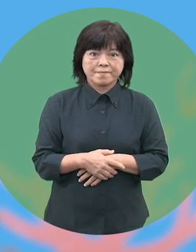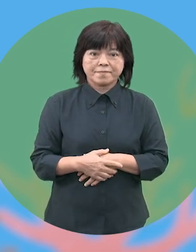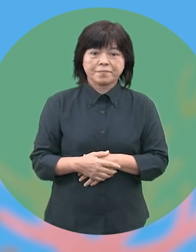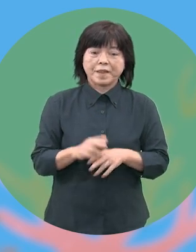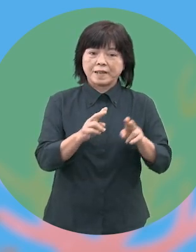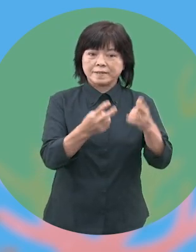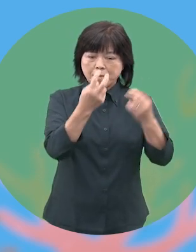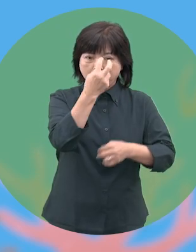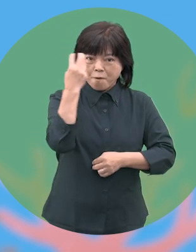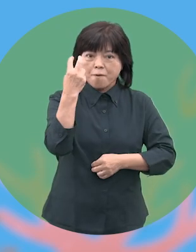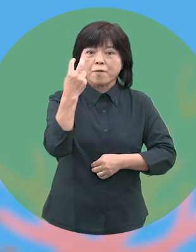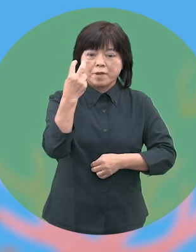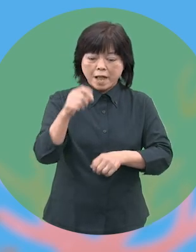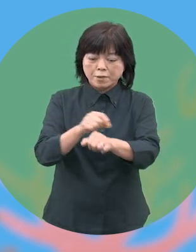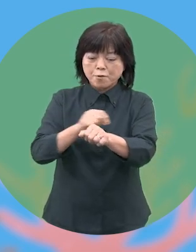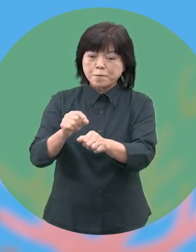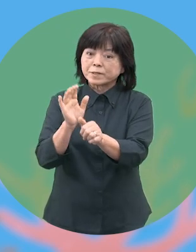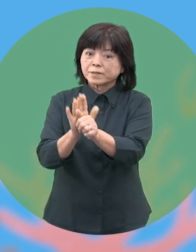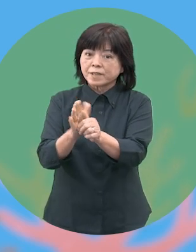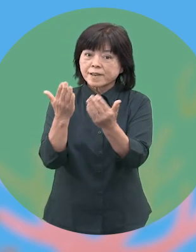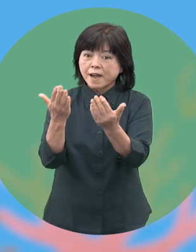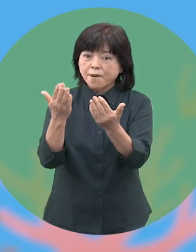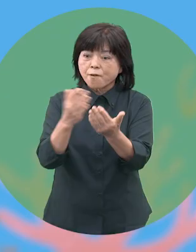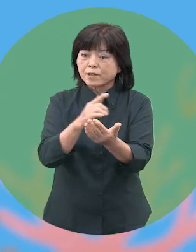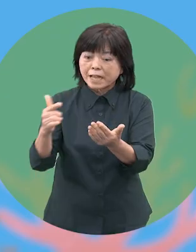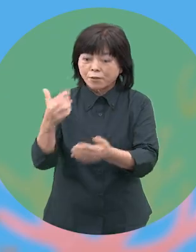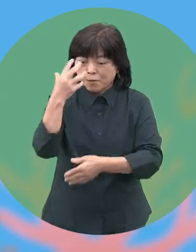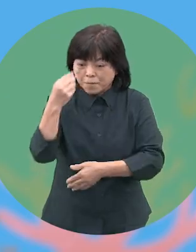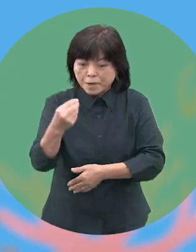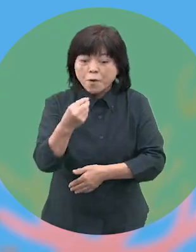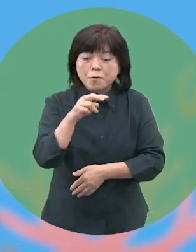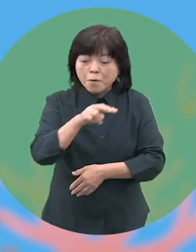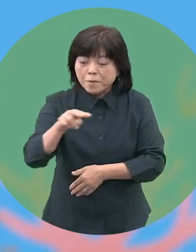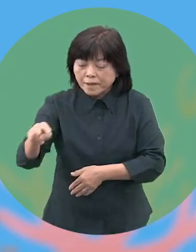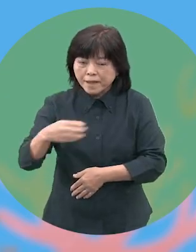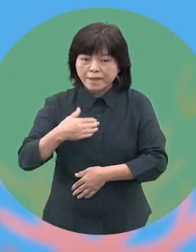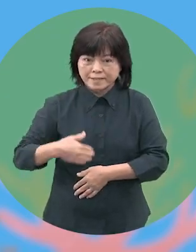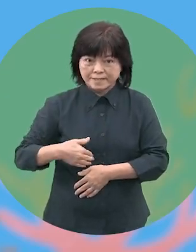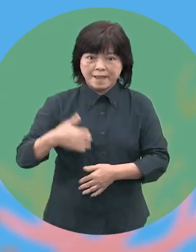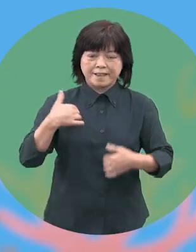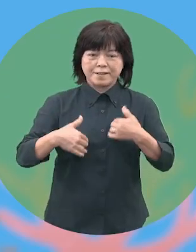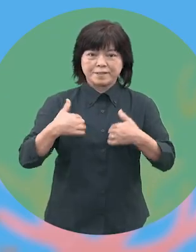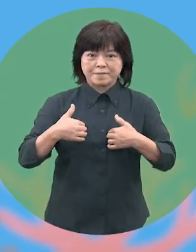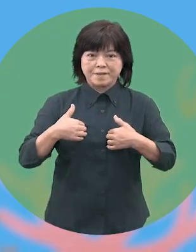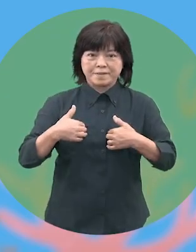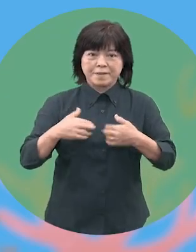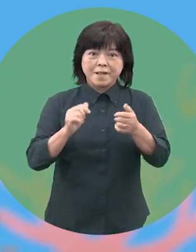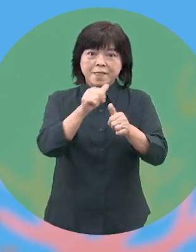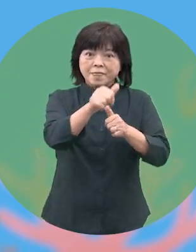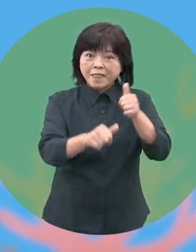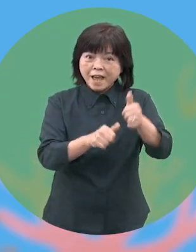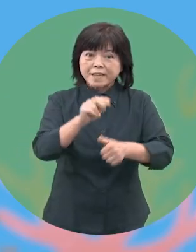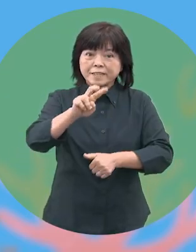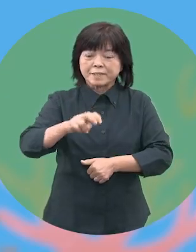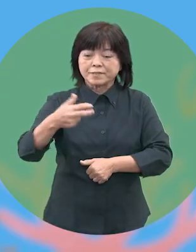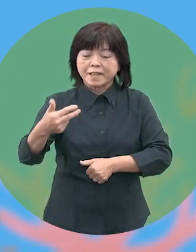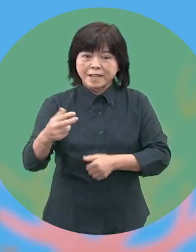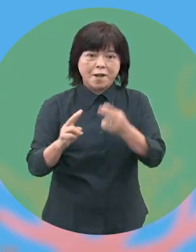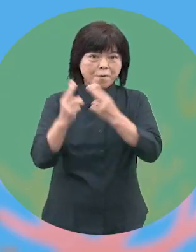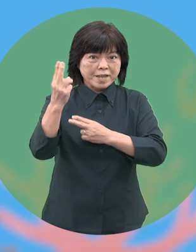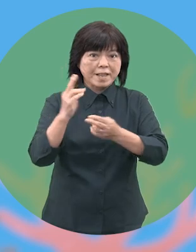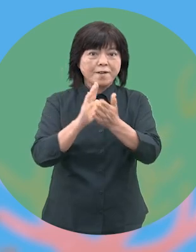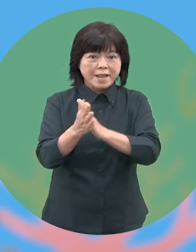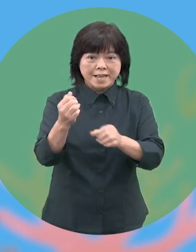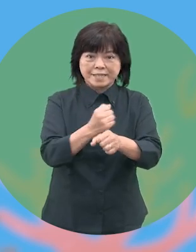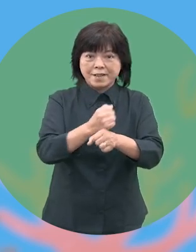専門高校や特別支援学校などの魅力を見て知って楽しめる第27回沖縄県産